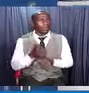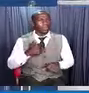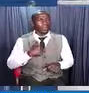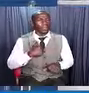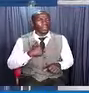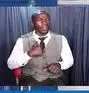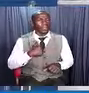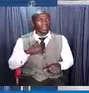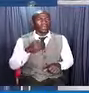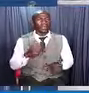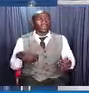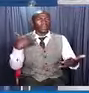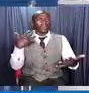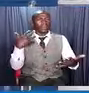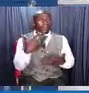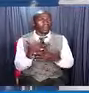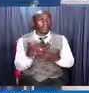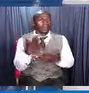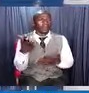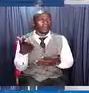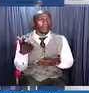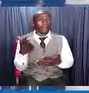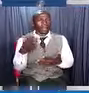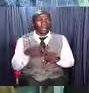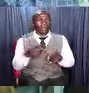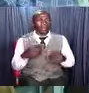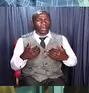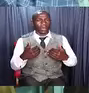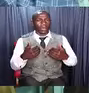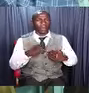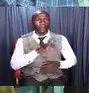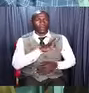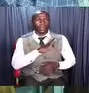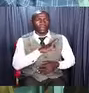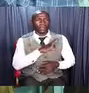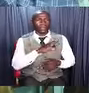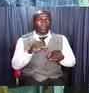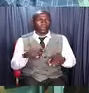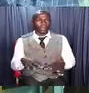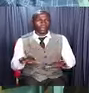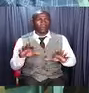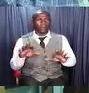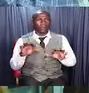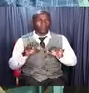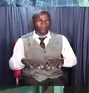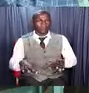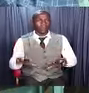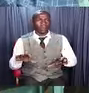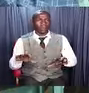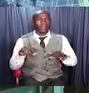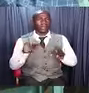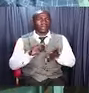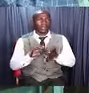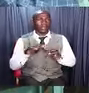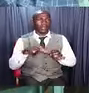could have insulted me that way, polisi, then kabisa. I would have taken him to the station. Lakini wewe una tunda. But you have a fruit. La kuachilia. Of pardoning.